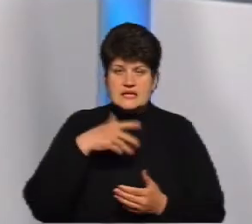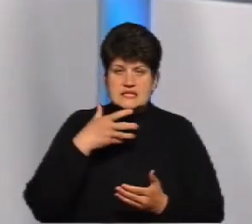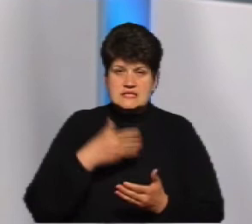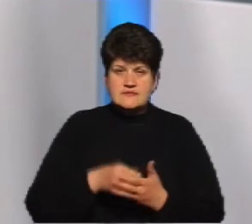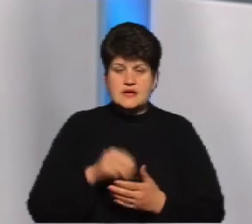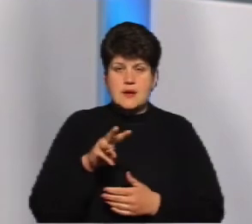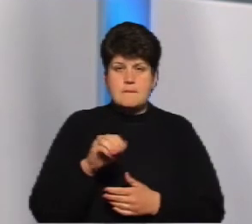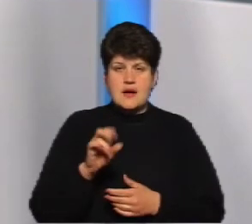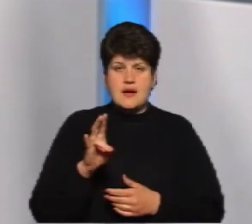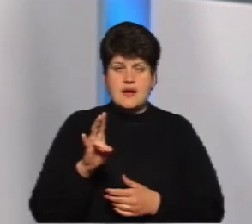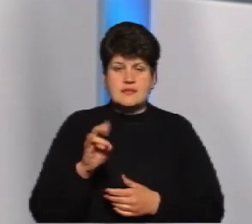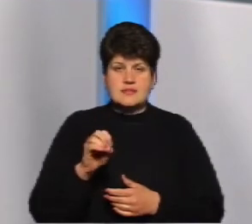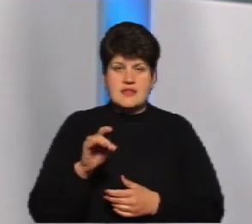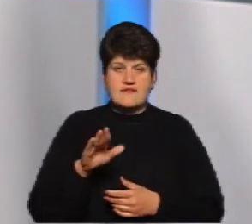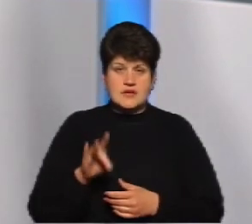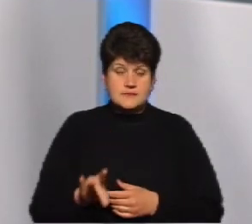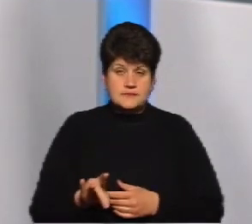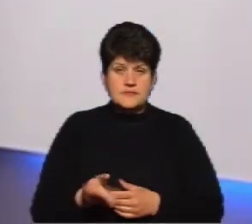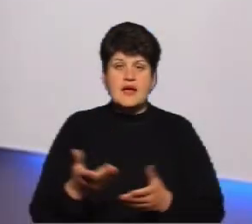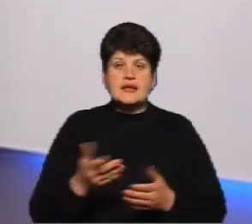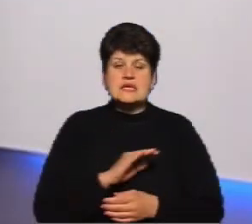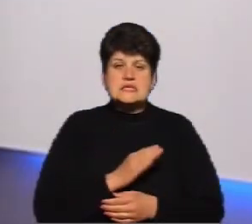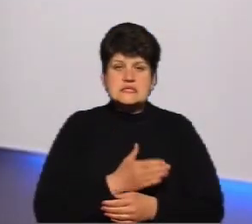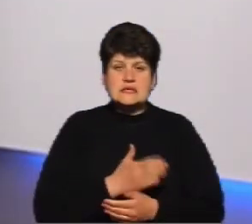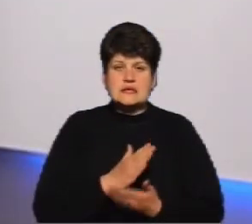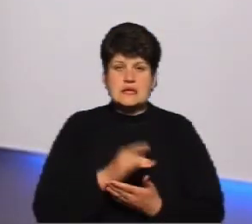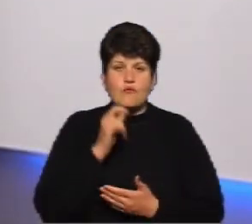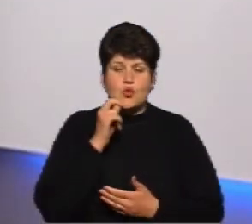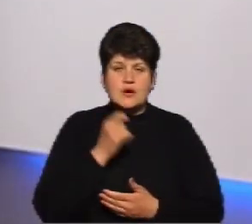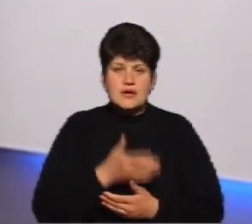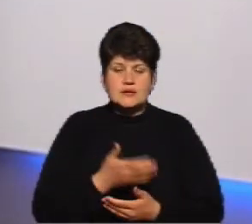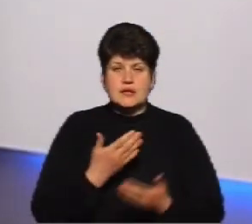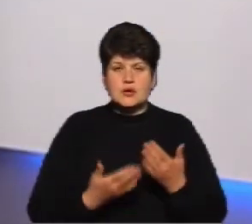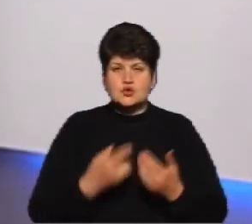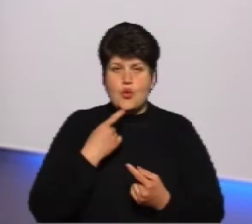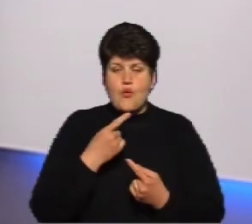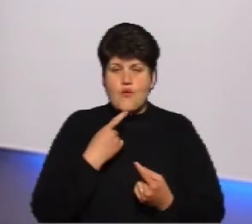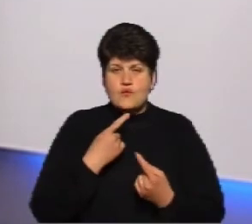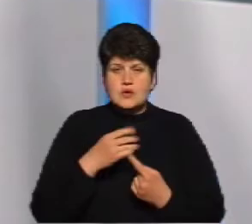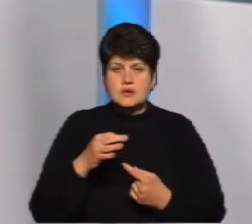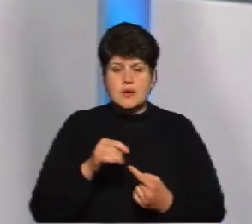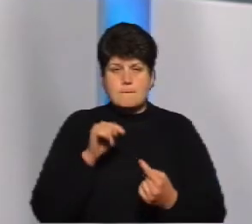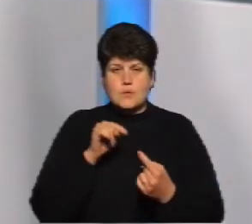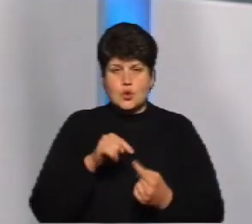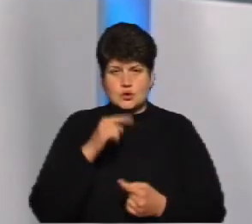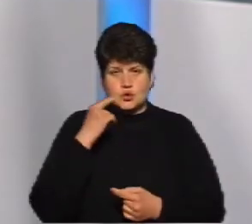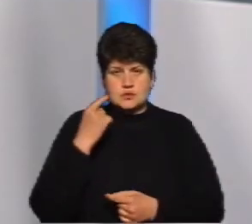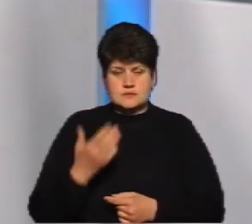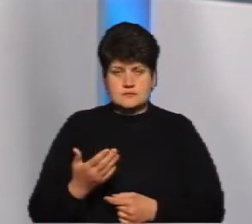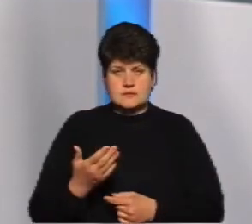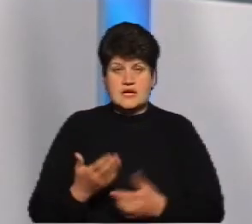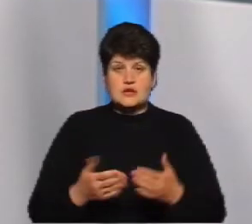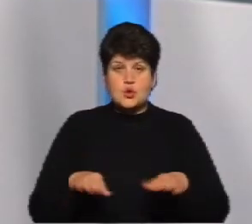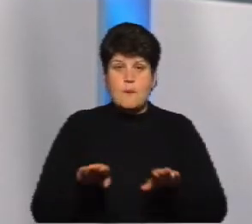А якими є зараз сили України, якщо говорити проти Російської Федерації? Якщо порівняти,